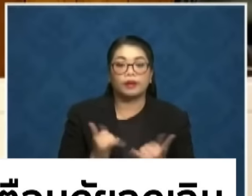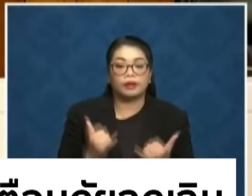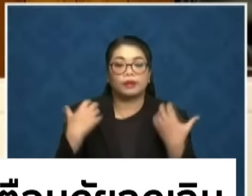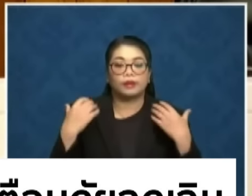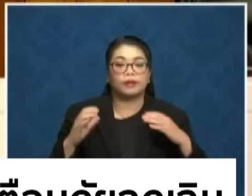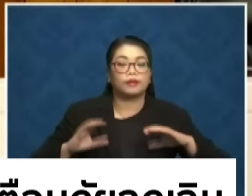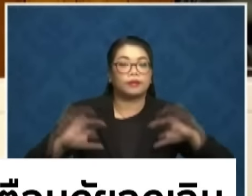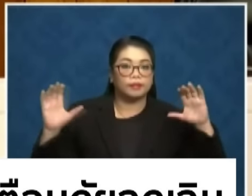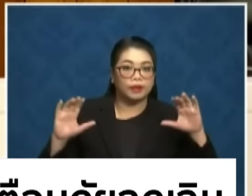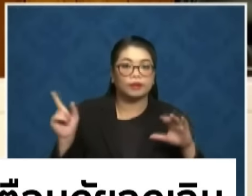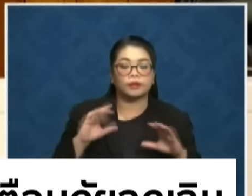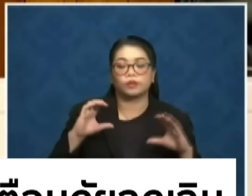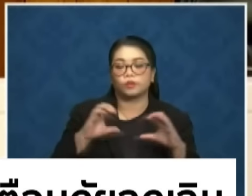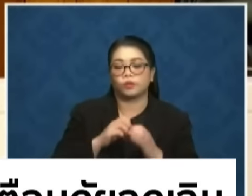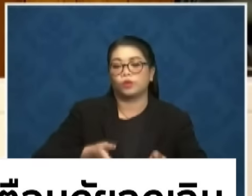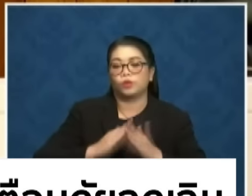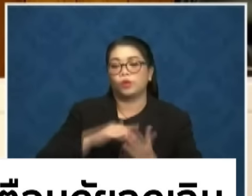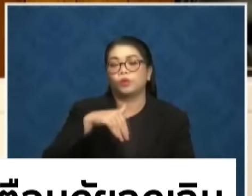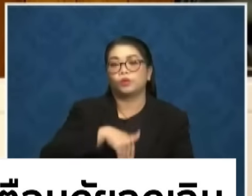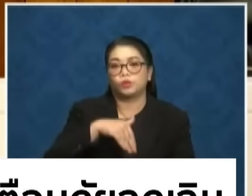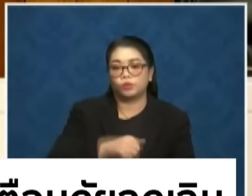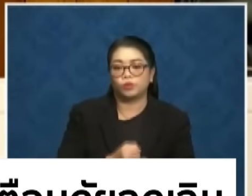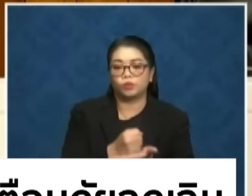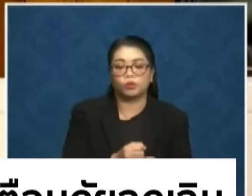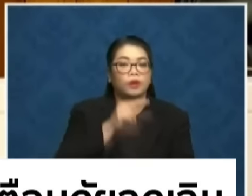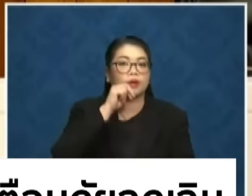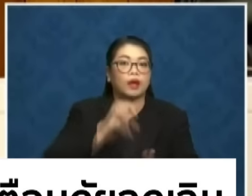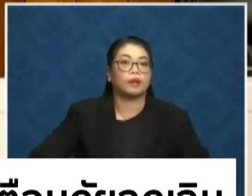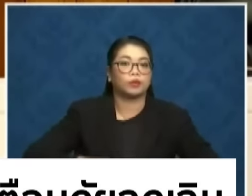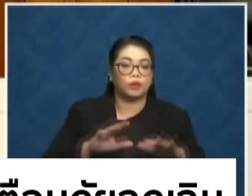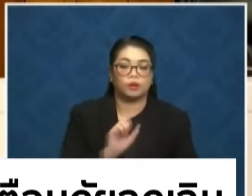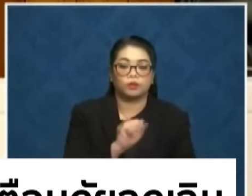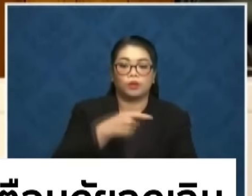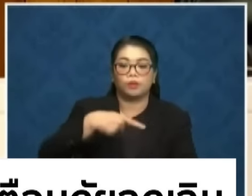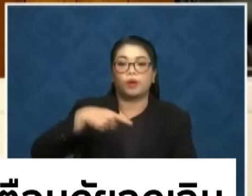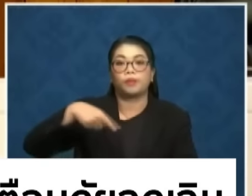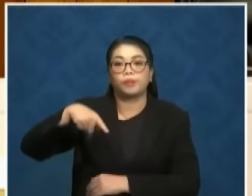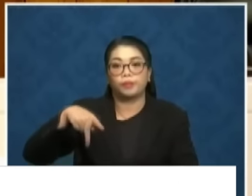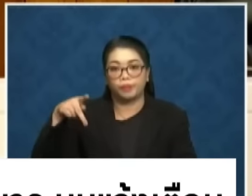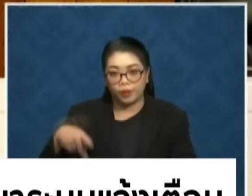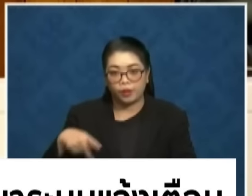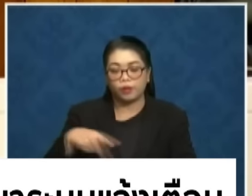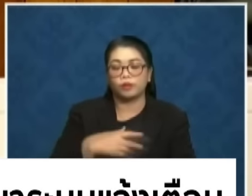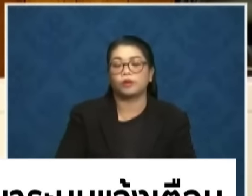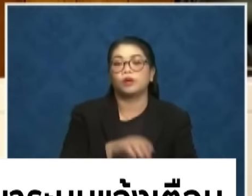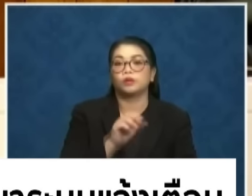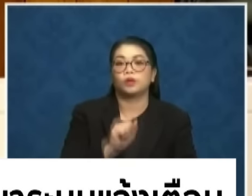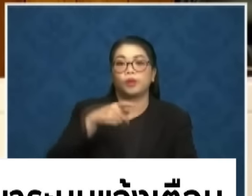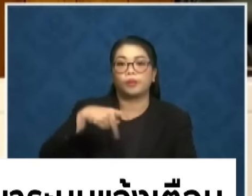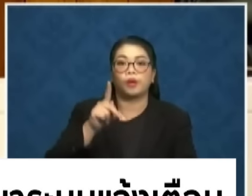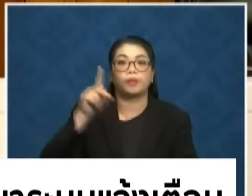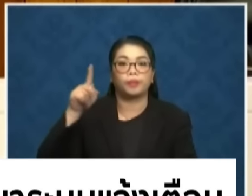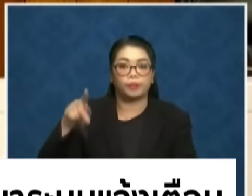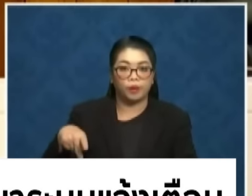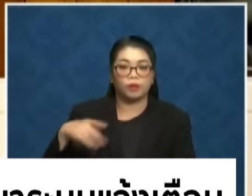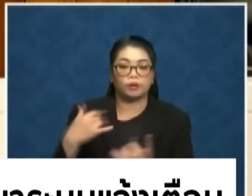ของคุณณัฐพงษ์ครับก็ไล่เรียงทุกประเด็นเลยนะเอาเรื่องการเยียวยาค่าน้ำค่าไฟเนี่ยคุณธีรรัตน์บอกว่านอกจากจะไม่จัดเก็บเดือน